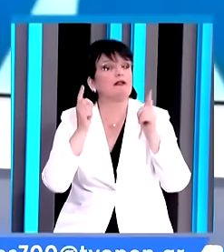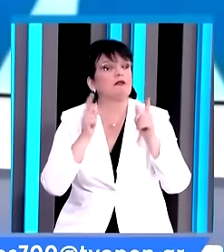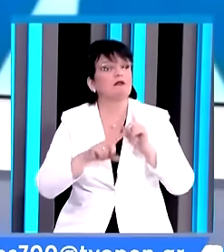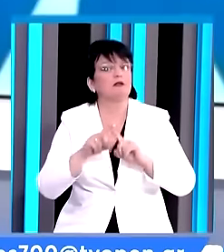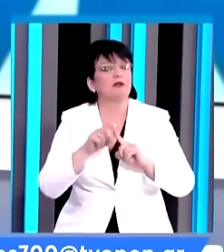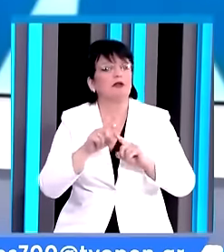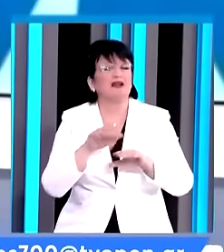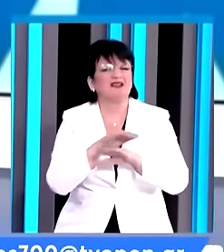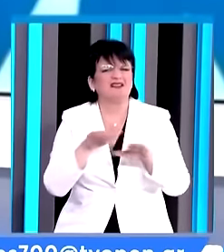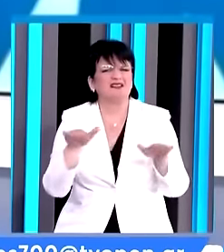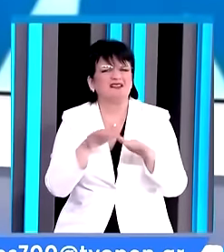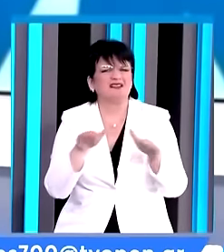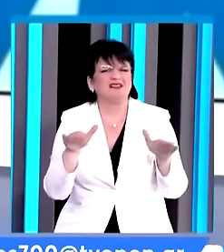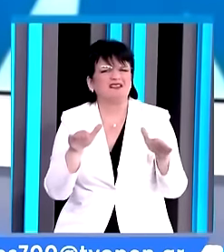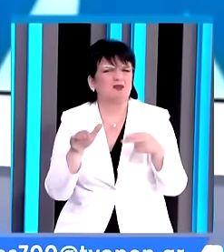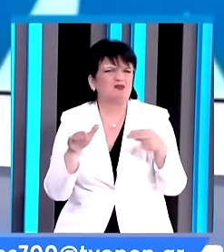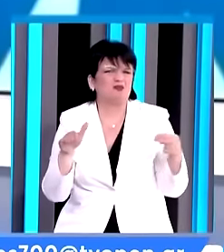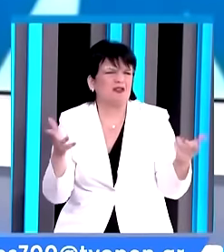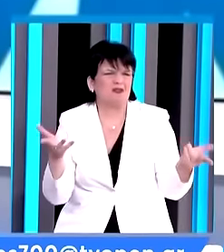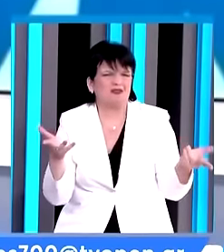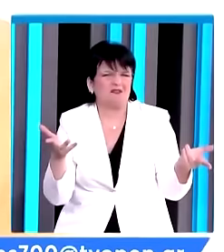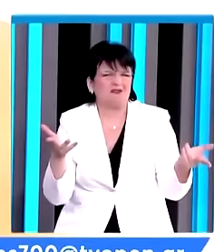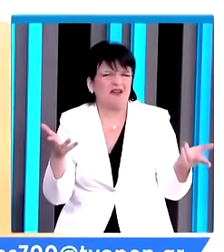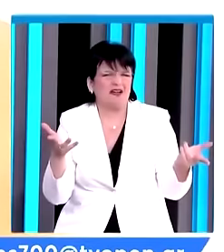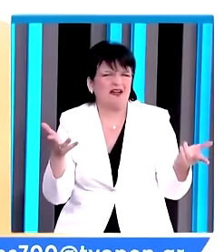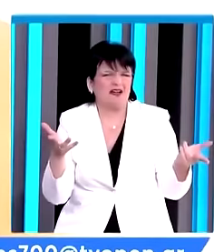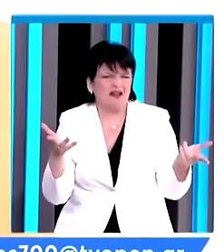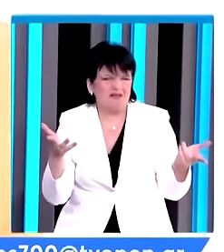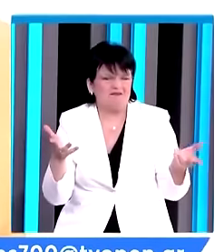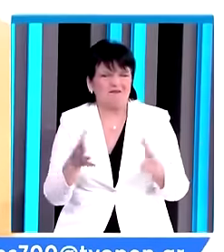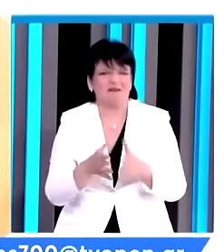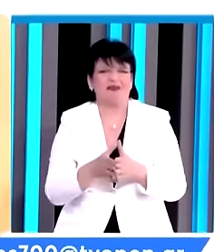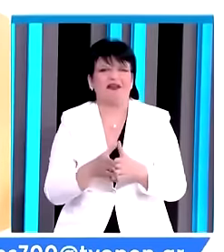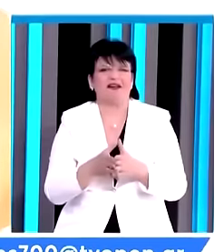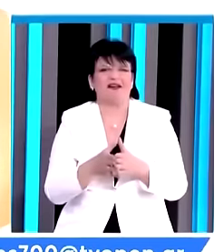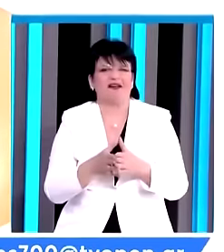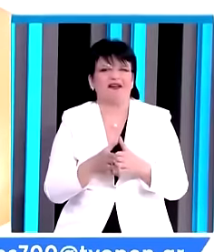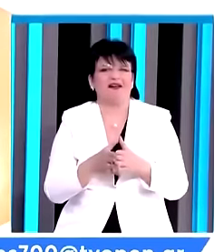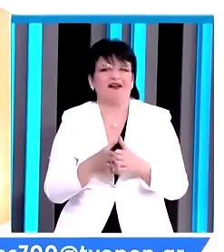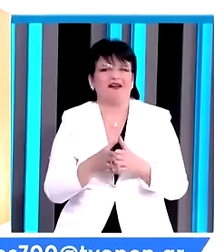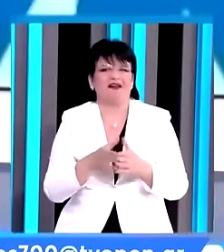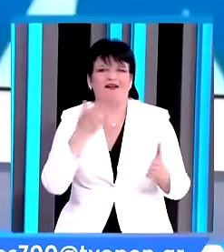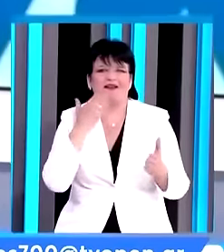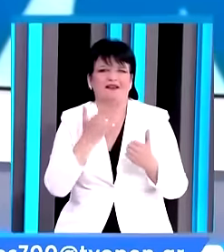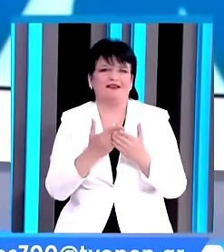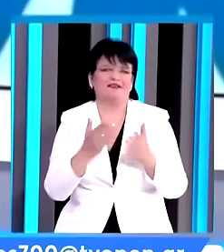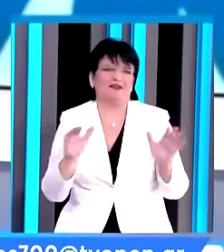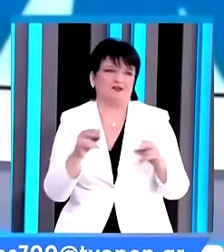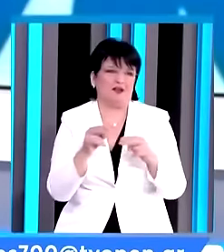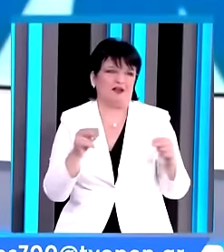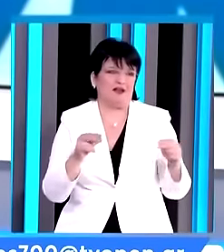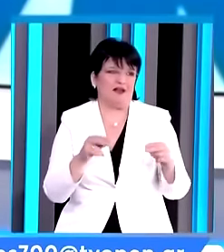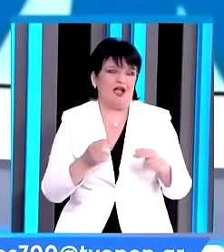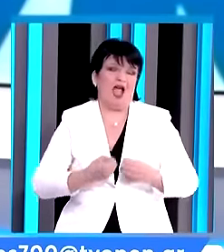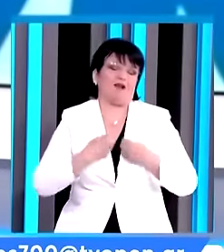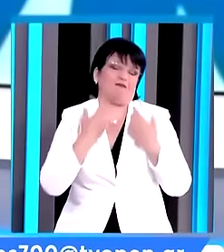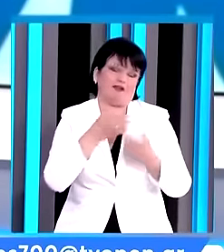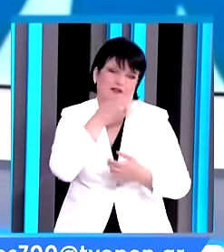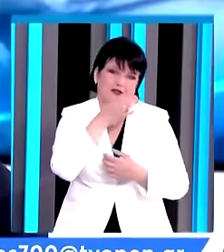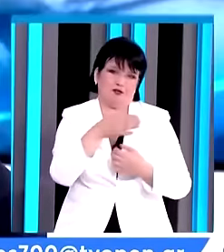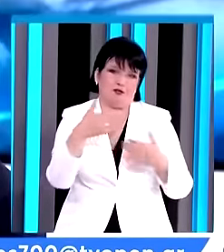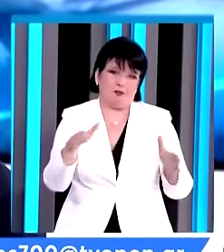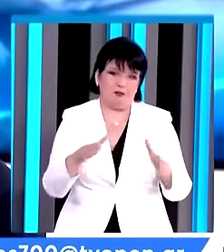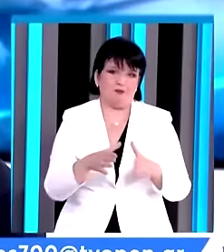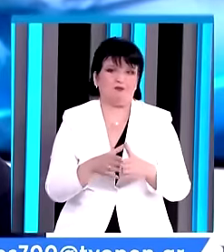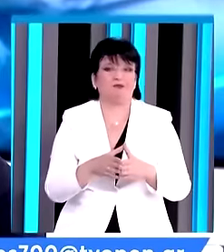Αφού τελειώσαμε την κουβέντα τώρα. Έχω εξάλλου εκφραστεί για το θέμα αυτό. Έχετε εκφραστεί, άρα πάμε με την